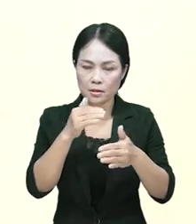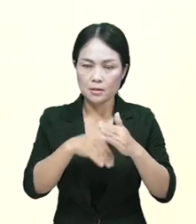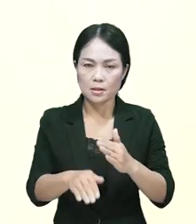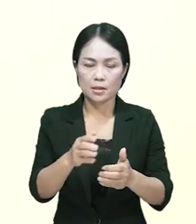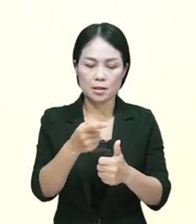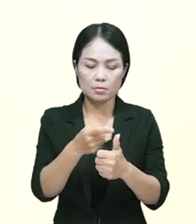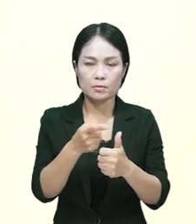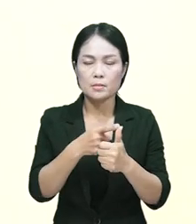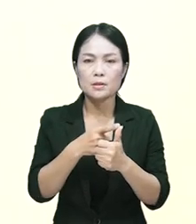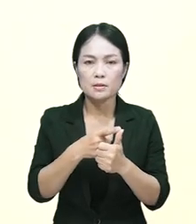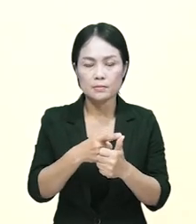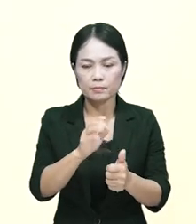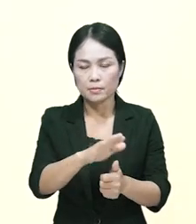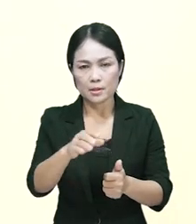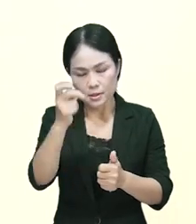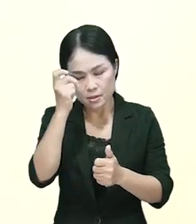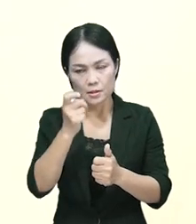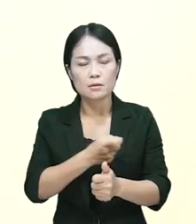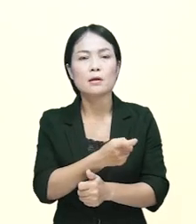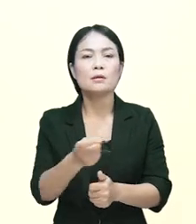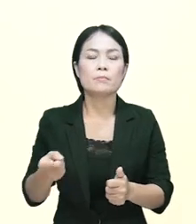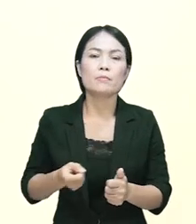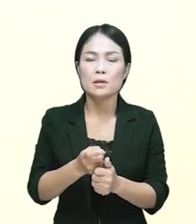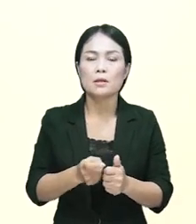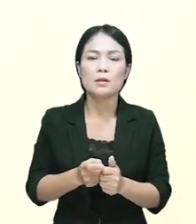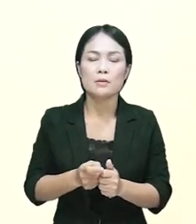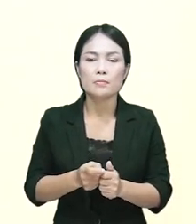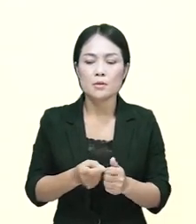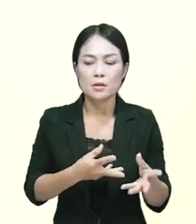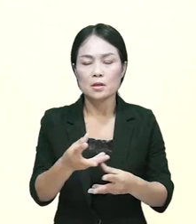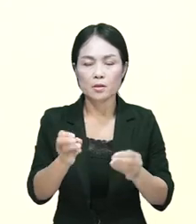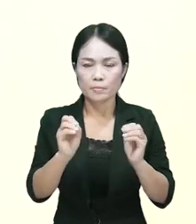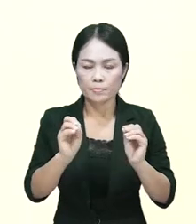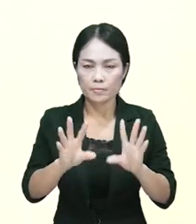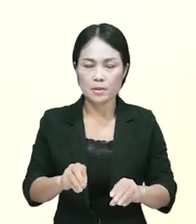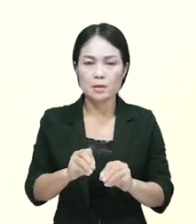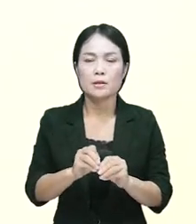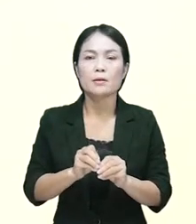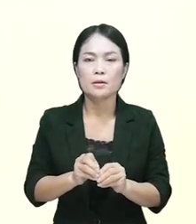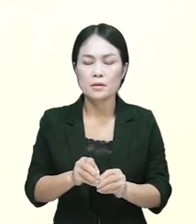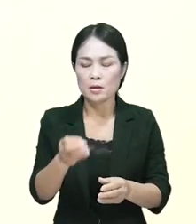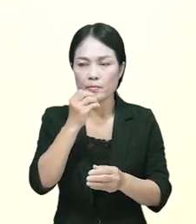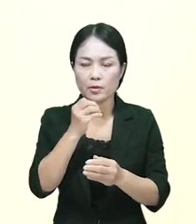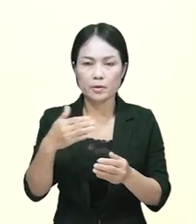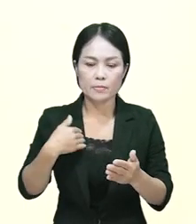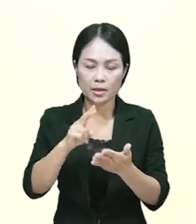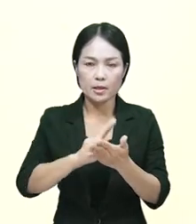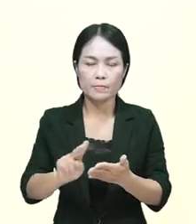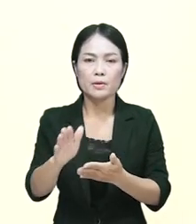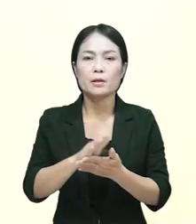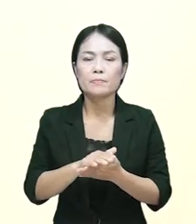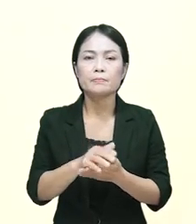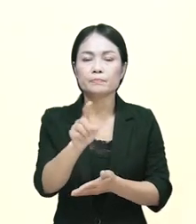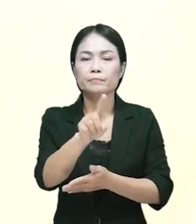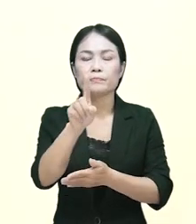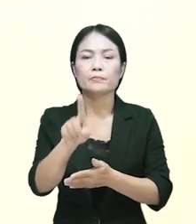ចាអញ្ចឹងកូនគិតភោជនីយដ្ឋាននេះលក់ដាច់ជាងគេព្រោះម្ហូបអាហារមានអនាម័យអញ្ចឹង